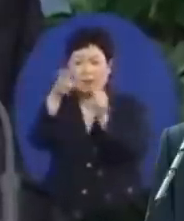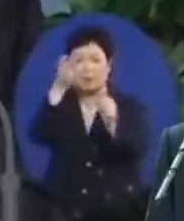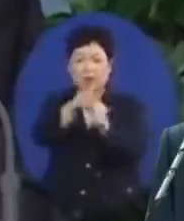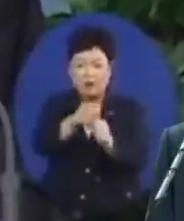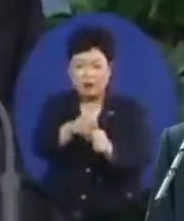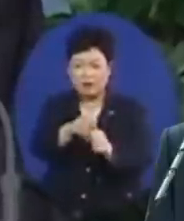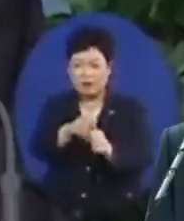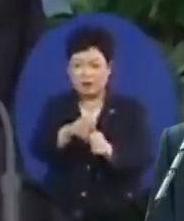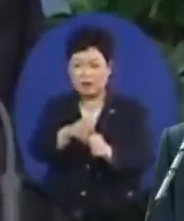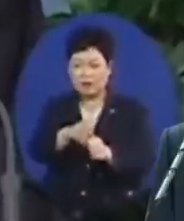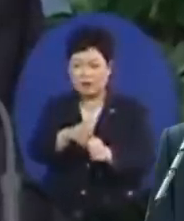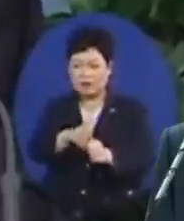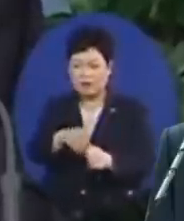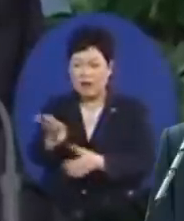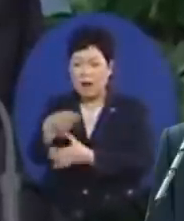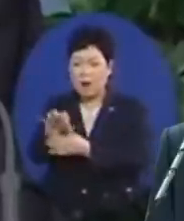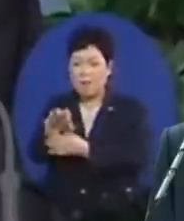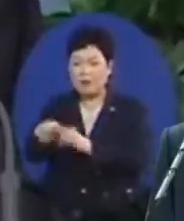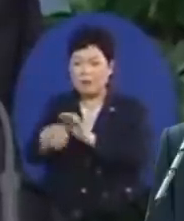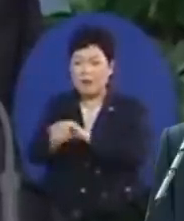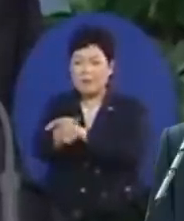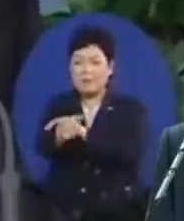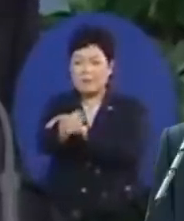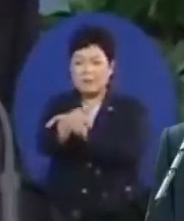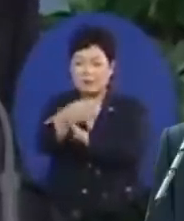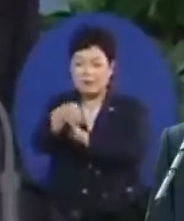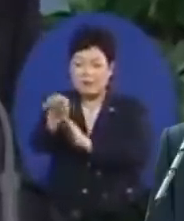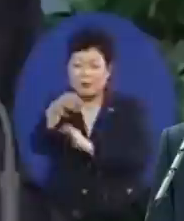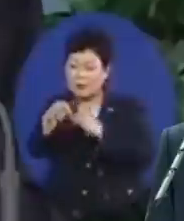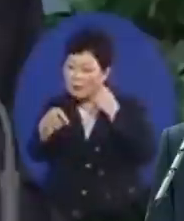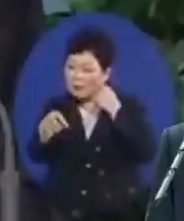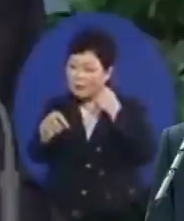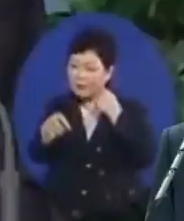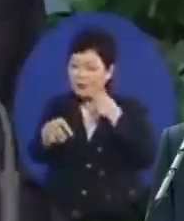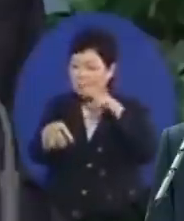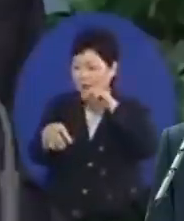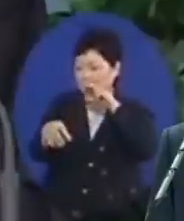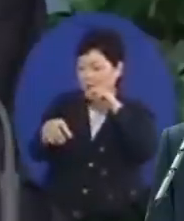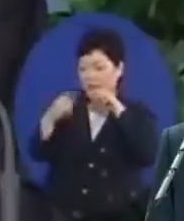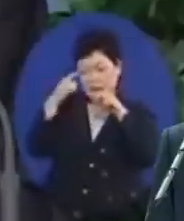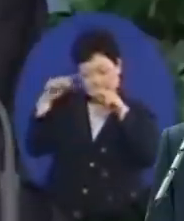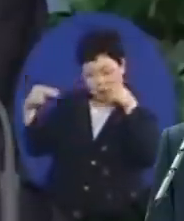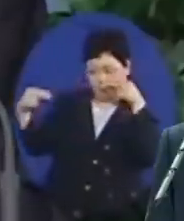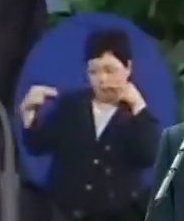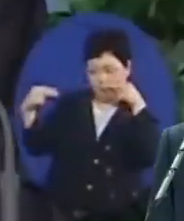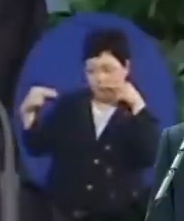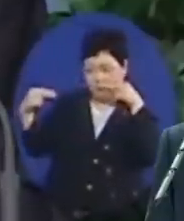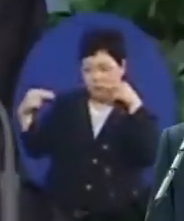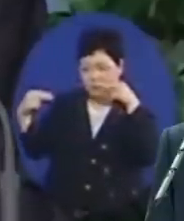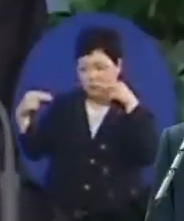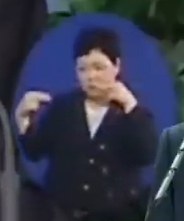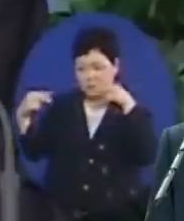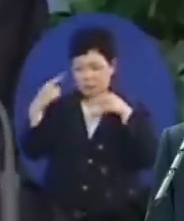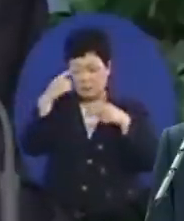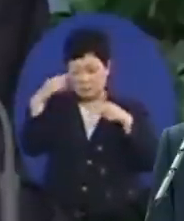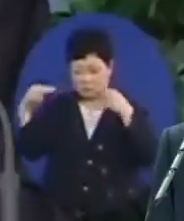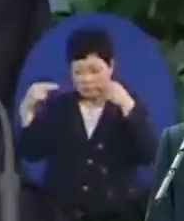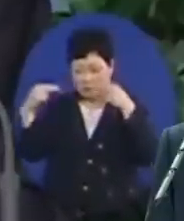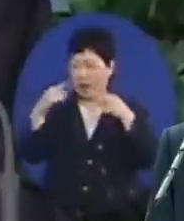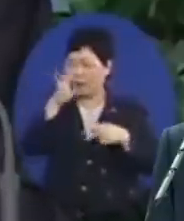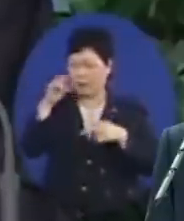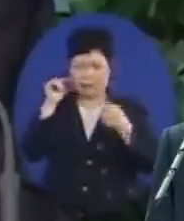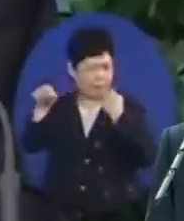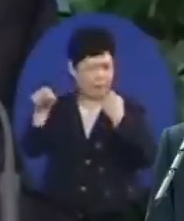가보니까 방울뱀이 꼬리를 흔들고 달랑달랑 하니까 다람쥐가 보면 방울뱀이 눈을 맞추옵니다. 눈을 맞추지 말아야